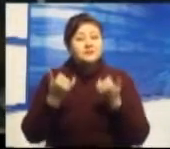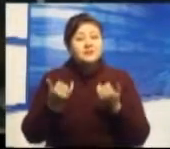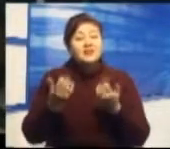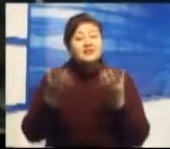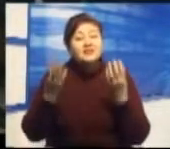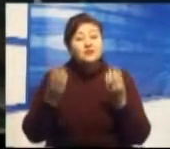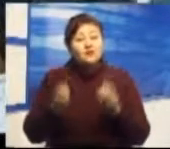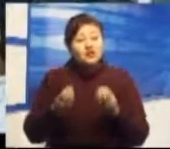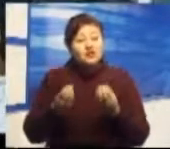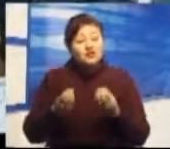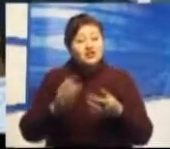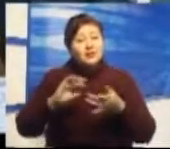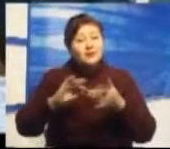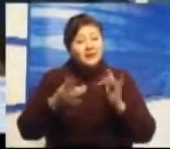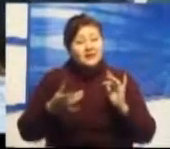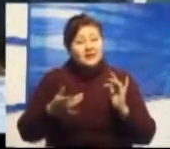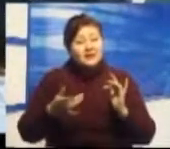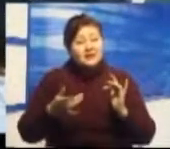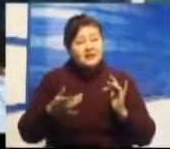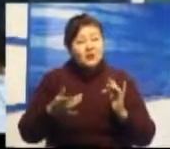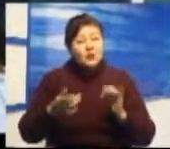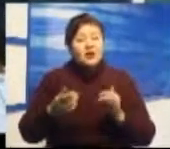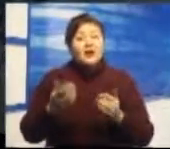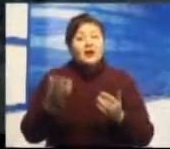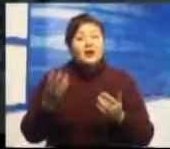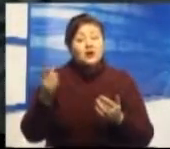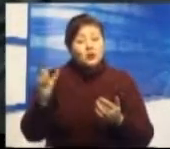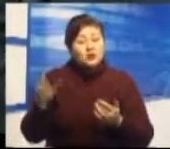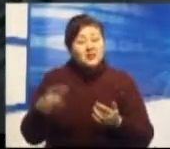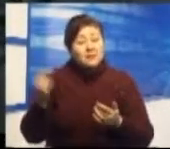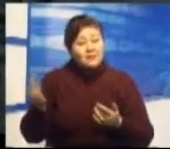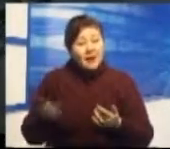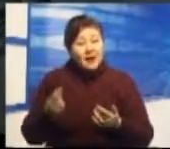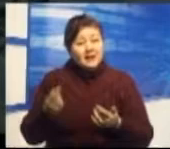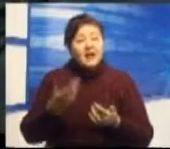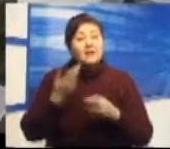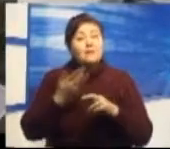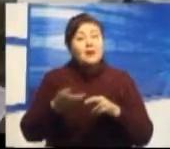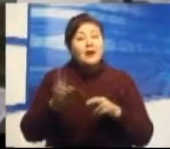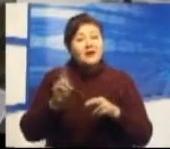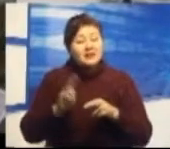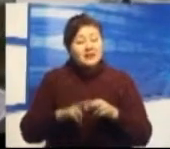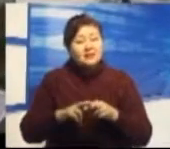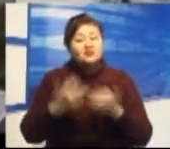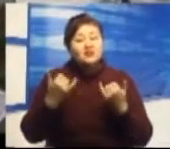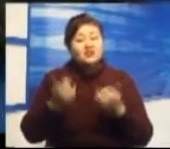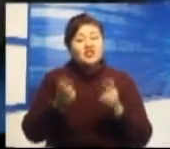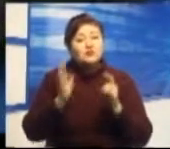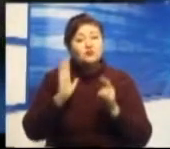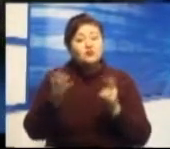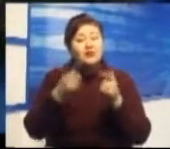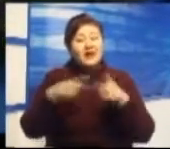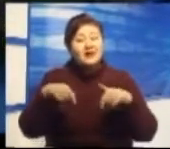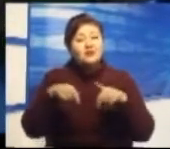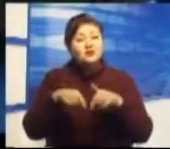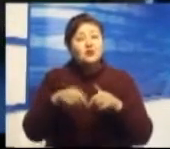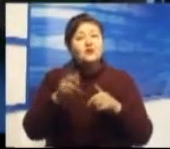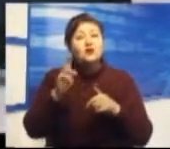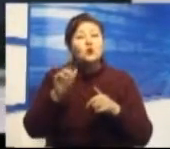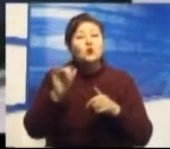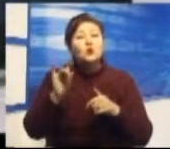Семейде электронды қызмет түрлерін пайдаланатындар саны аз. Осыған байланысты қаламызда оқыту курстары ұйымдастырылған.